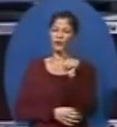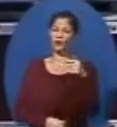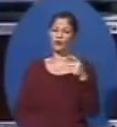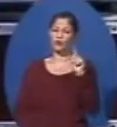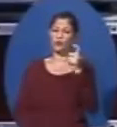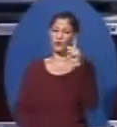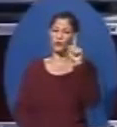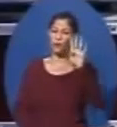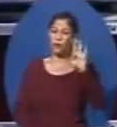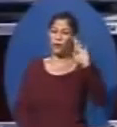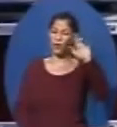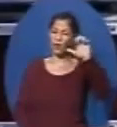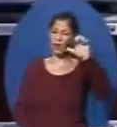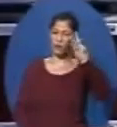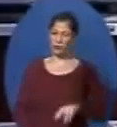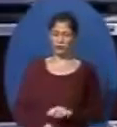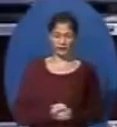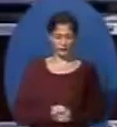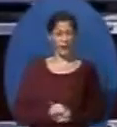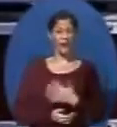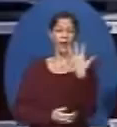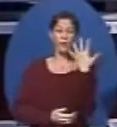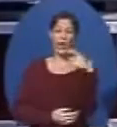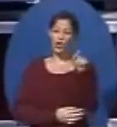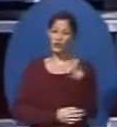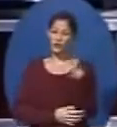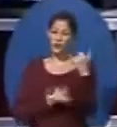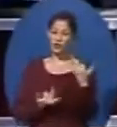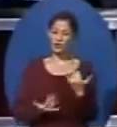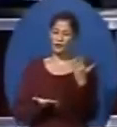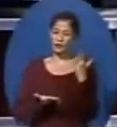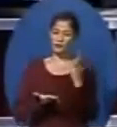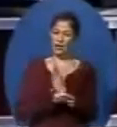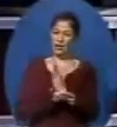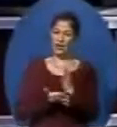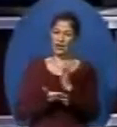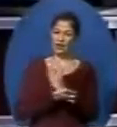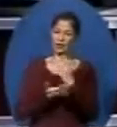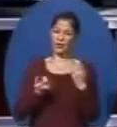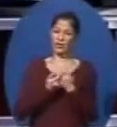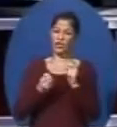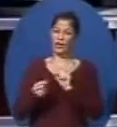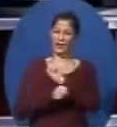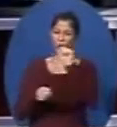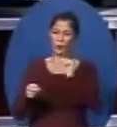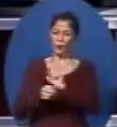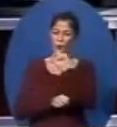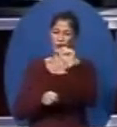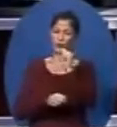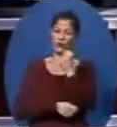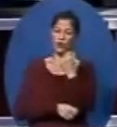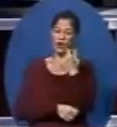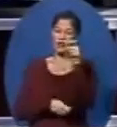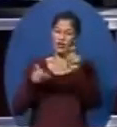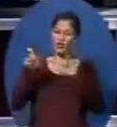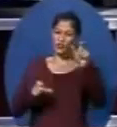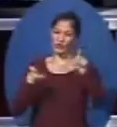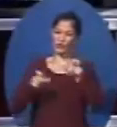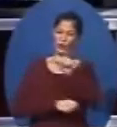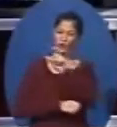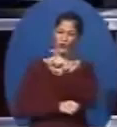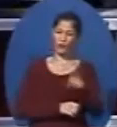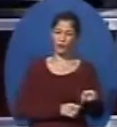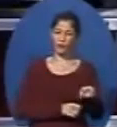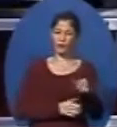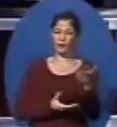בית המשפט העליון בעצם פוסק בערעורים של הנאשמים השונים בתיק הולילנד. לגבי חלקם הוא מקבל את